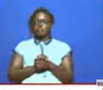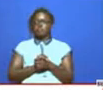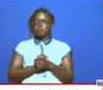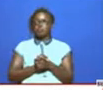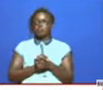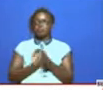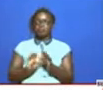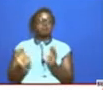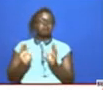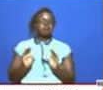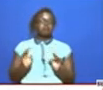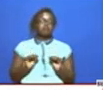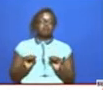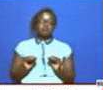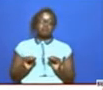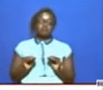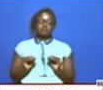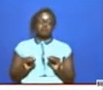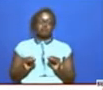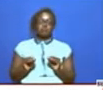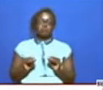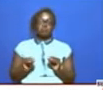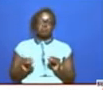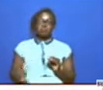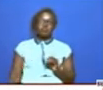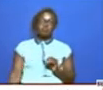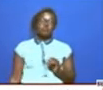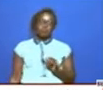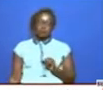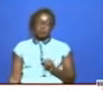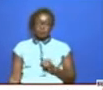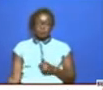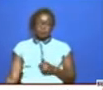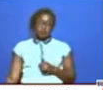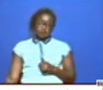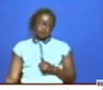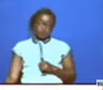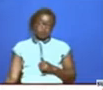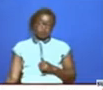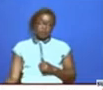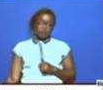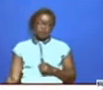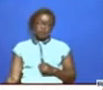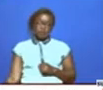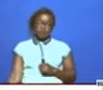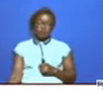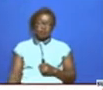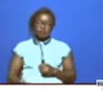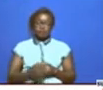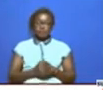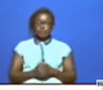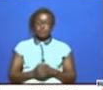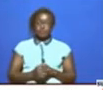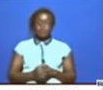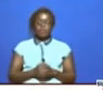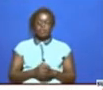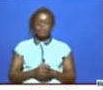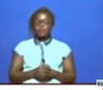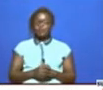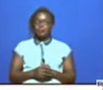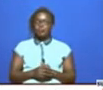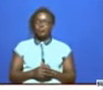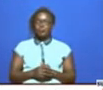hatutakuacha. Hilo tunakuahidi. Kama ni wakati mbaya umepita, mahali ilipofika